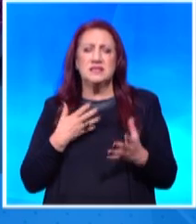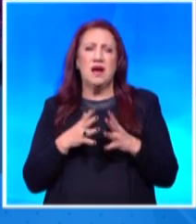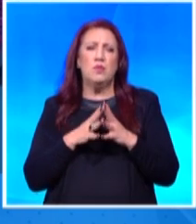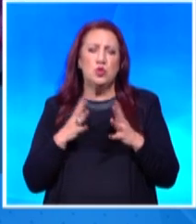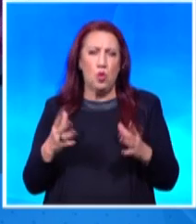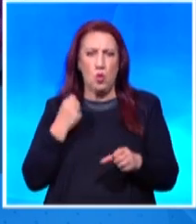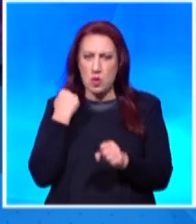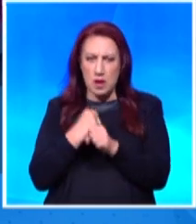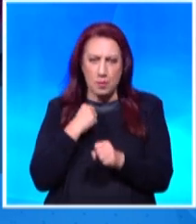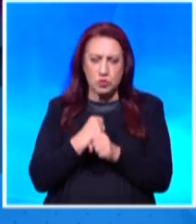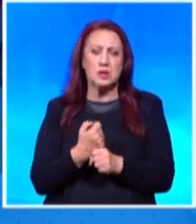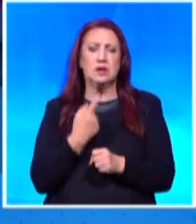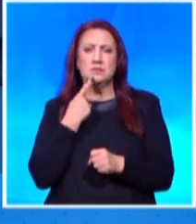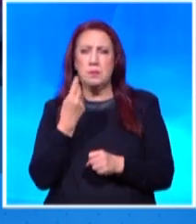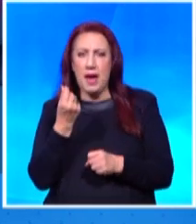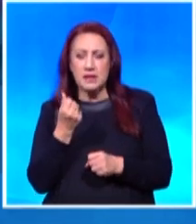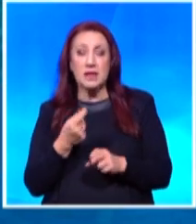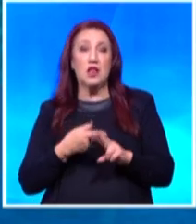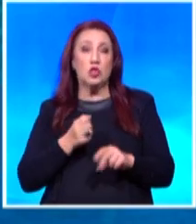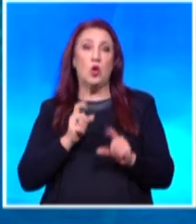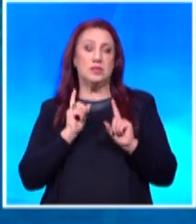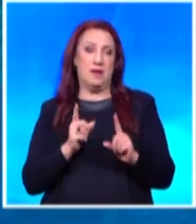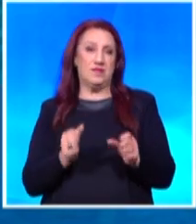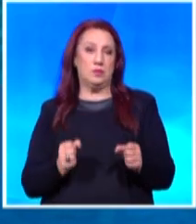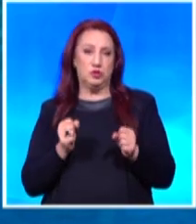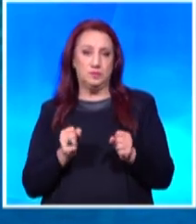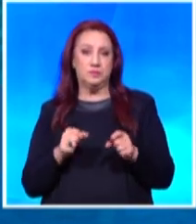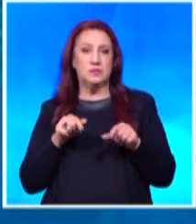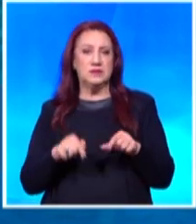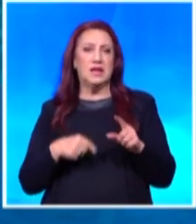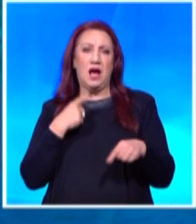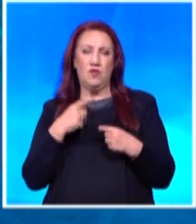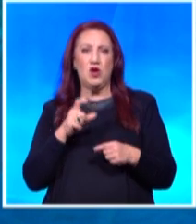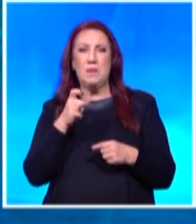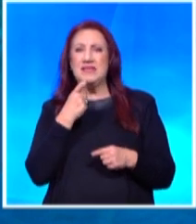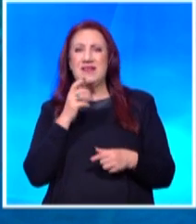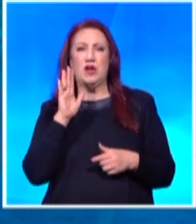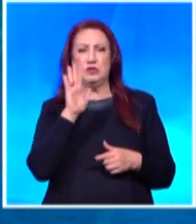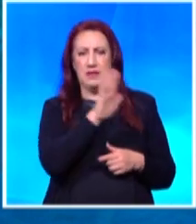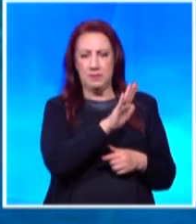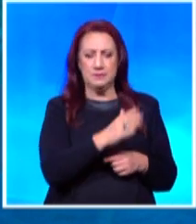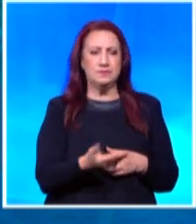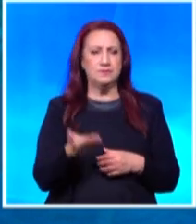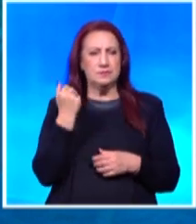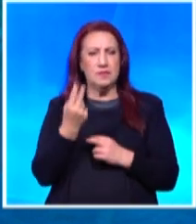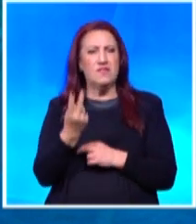средства, но трябва. Освен сега в Северозапада, си спомням, 2005-та с вас бяхме на